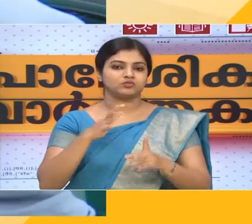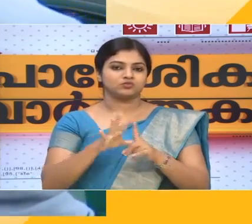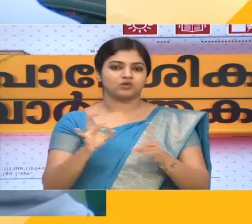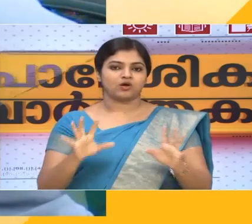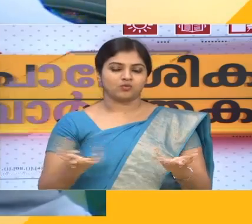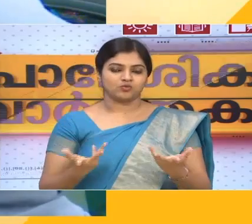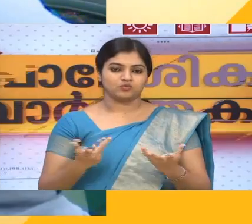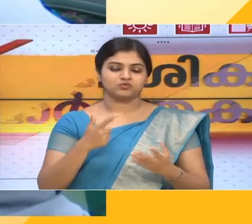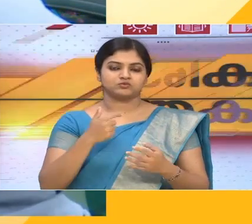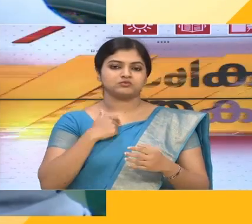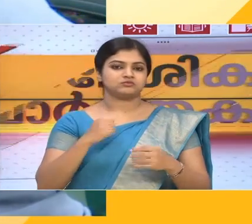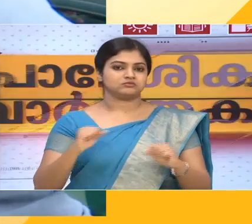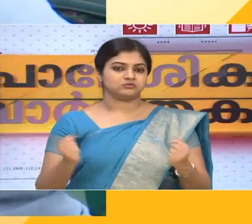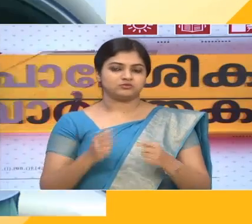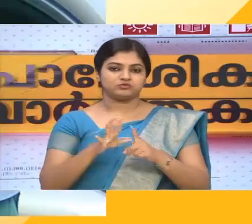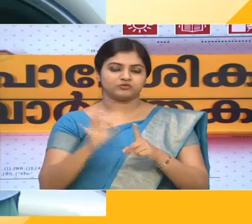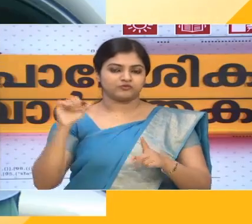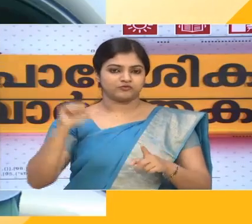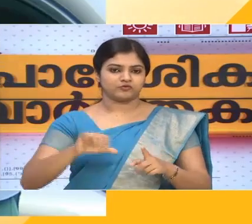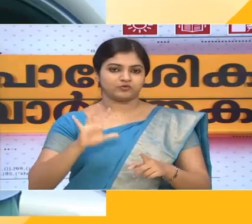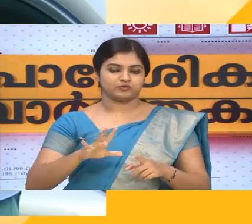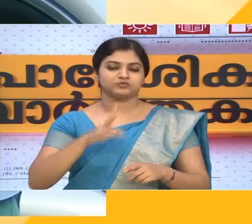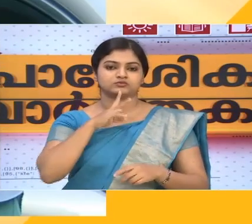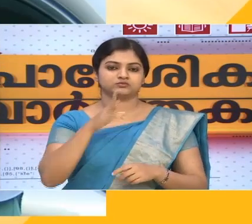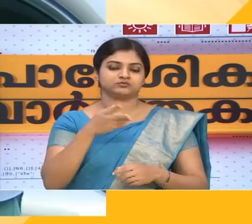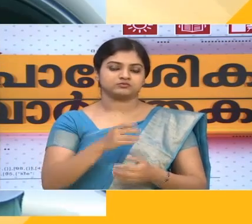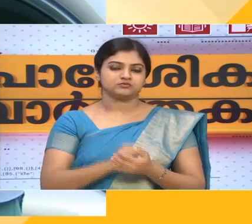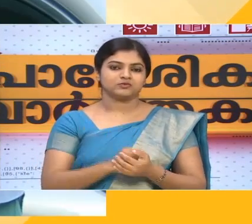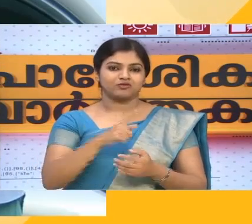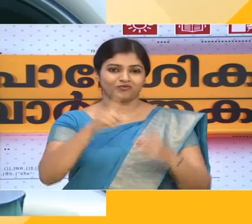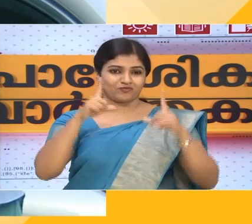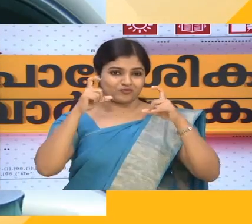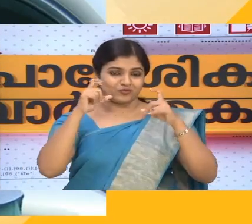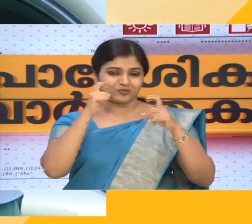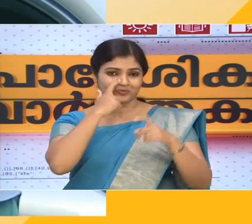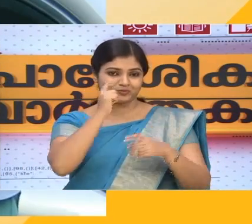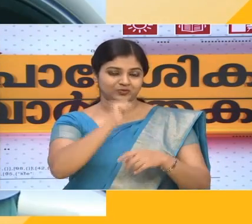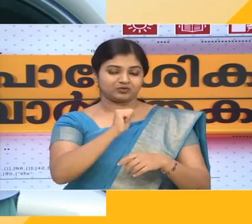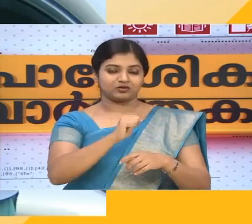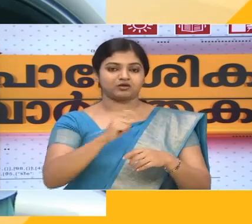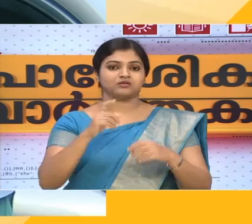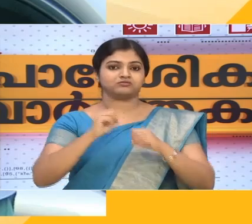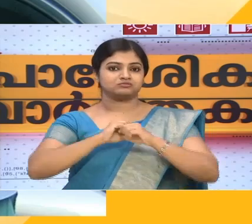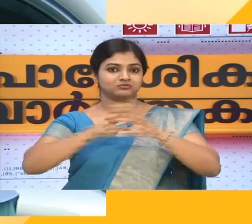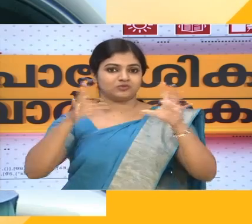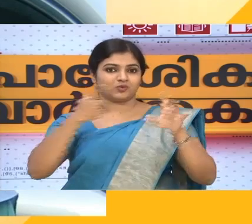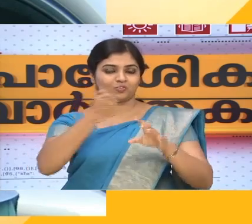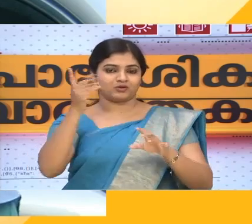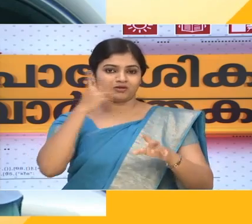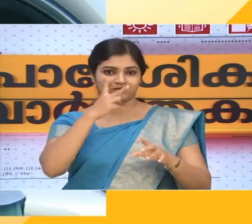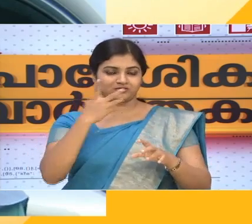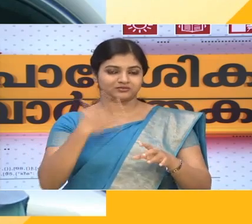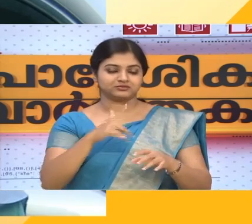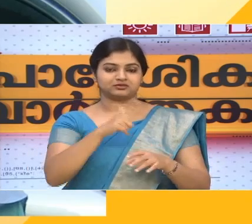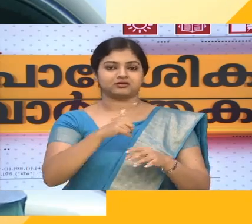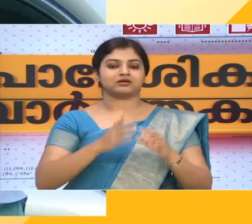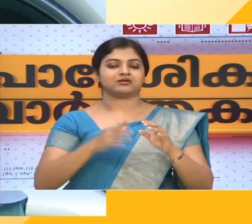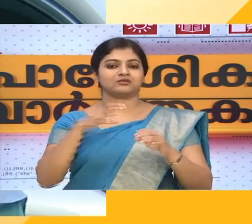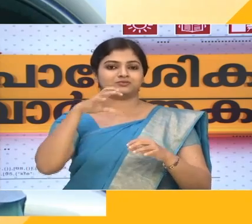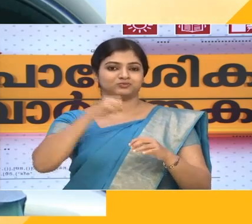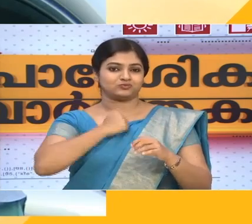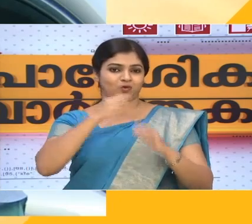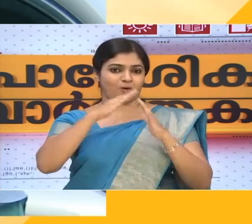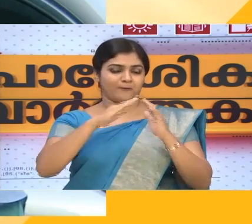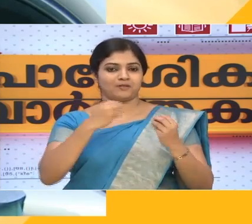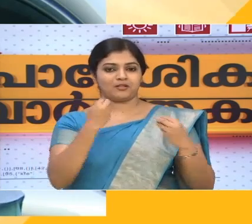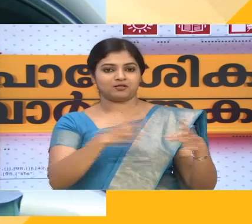ഒരു ഇതില്ലാത്തൊരു അവസ്ഥയിൽ നിൽക്കുകയാണ്. ചിത്രം നവമാധ്യമങ്ങളിലൂടെ പ്രചരിച്ചതോടെ പെൺകുട്ടിയും കുടുംബവും നാടുപേക്ഷിച്ച് ഒളിവിൽ കഴിയുകയാണ്.